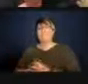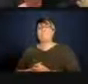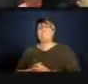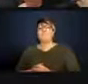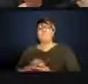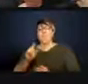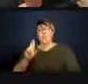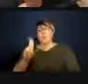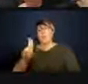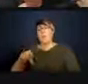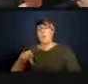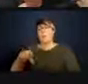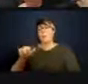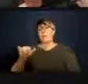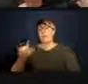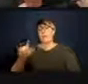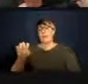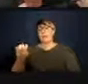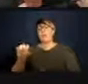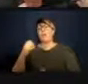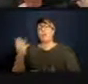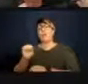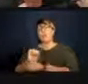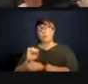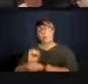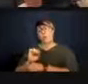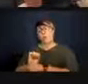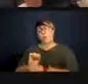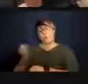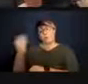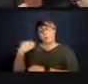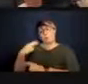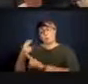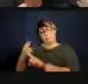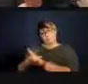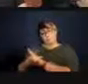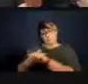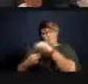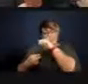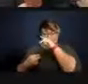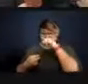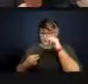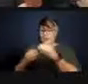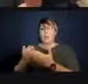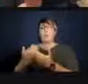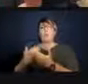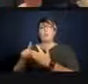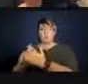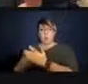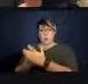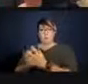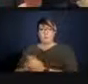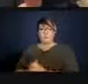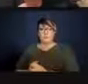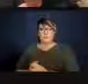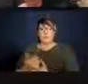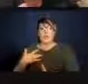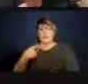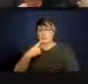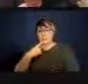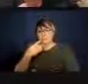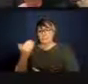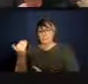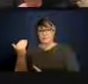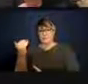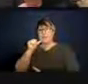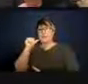كوني متواجدة هنا معكم في هذه القاعة، وأود أن أعطيكم نبذة مختصرة على الأشياء التي قمنا بها خلال الشهرين